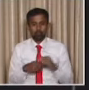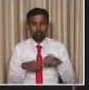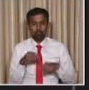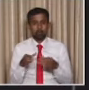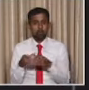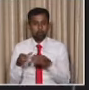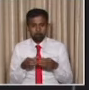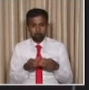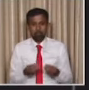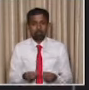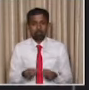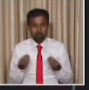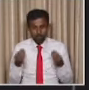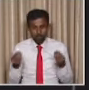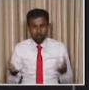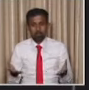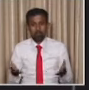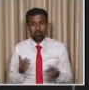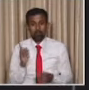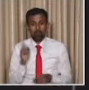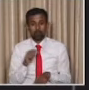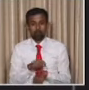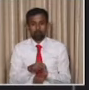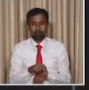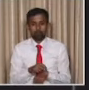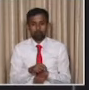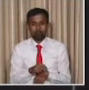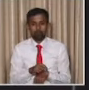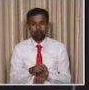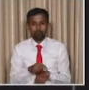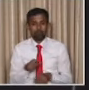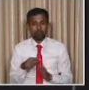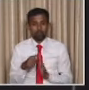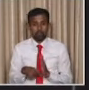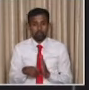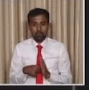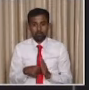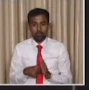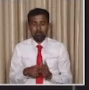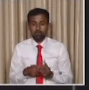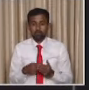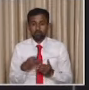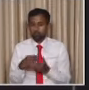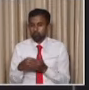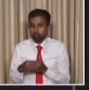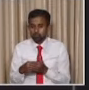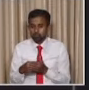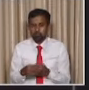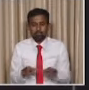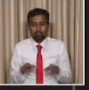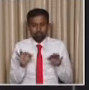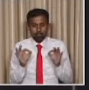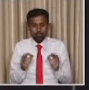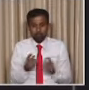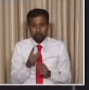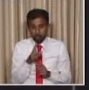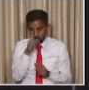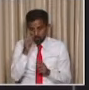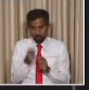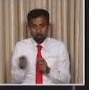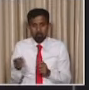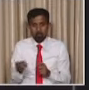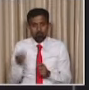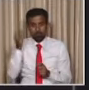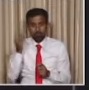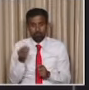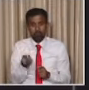පක්ෂවල හිමි වෙන්න ඕන එවැනි අවස්ථාවක මේ රට සුවපත් කරමින් යථා තත්ත්වයට පත් කරමින් padi වැඩි කරමින්